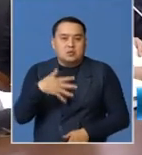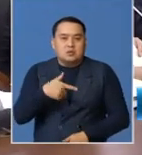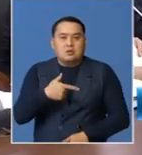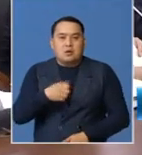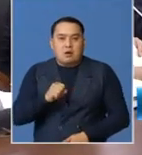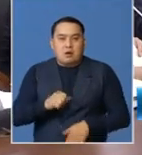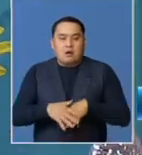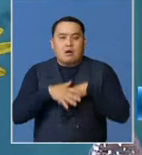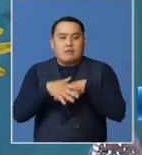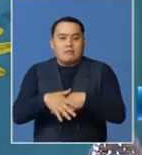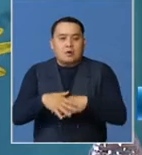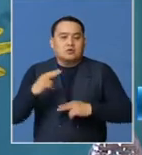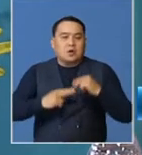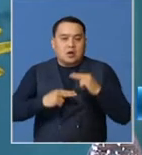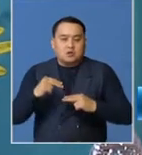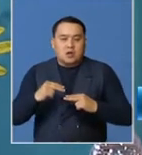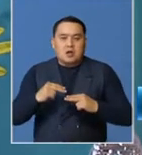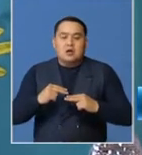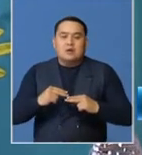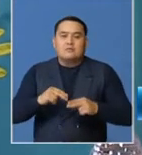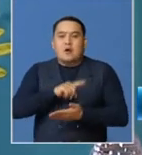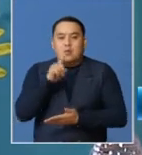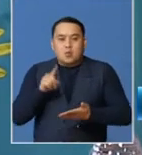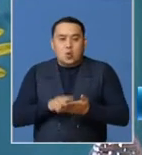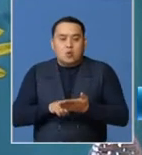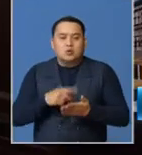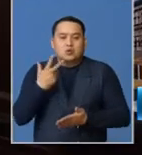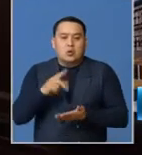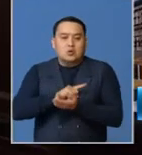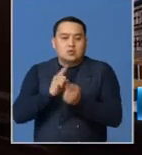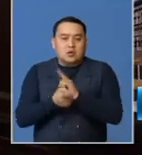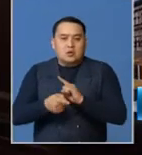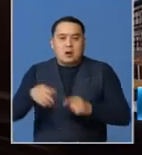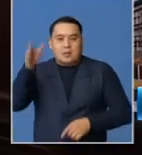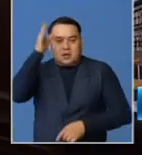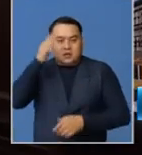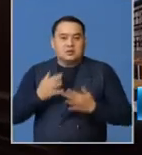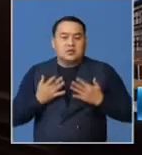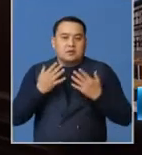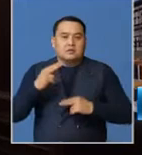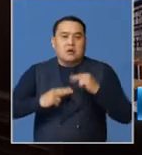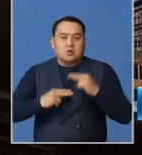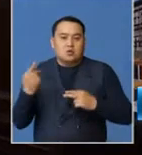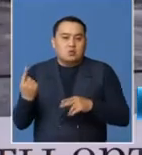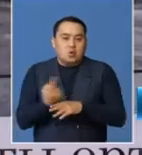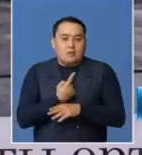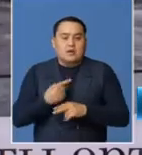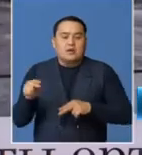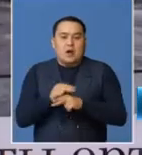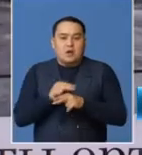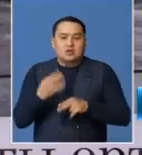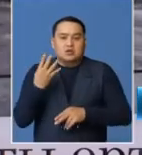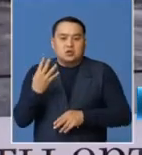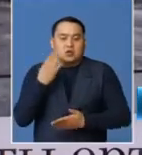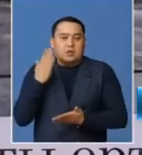гектаров отведена под строительство жилья. Остро стоит вопрос и с трехсменным образованием. Требуется строительство одной новой и реконструкция